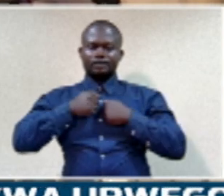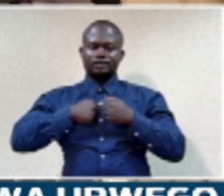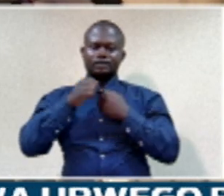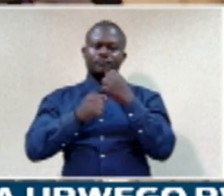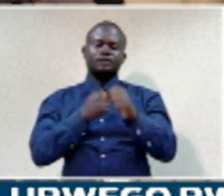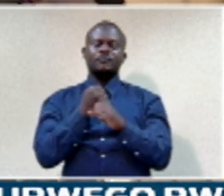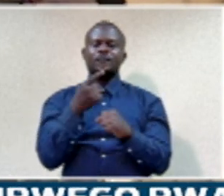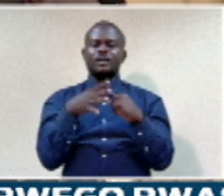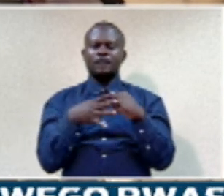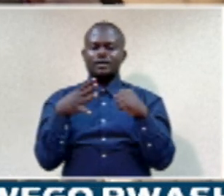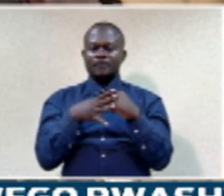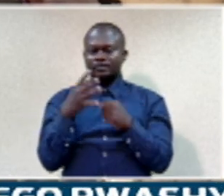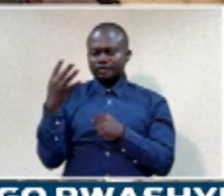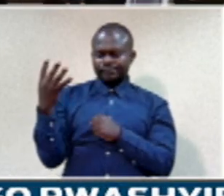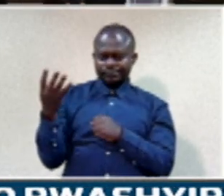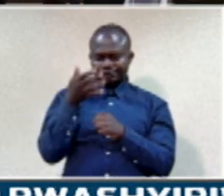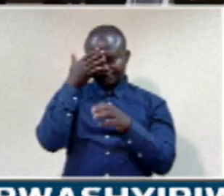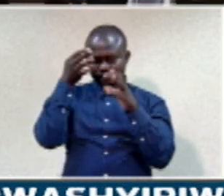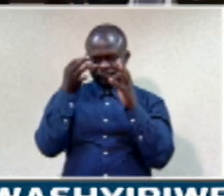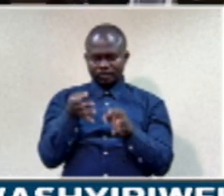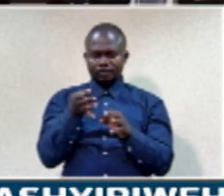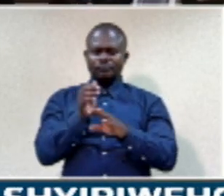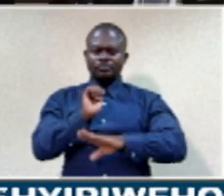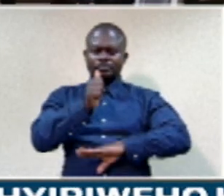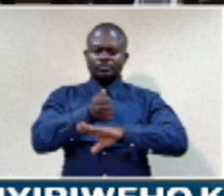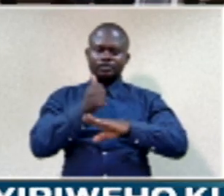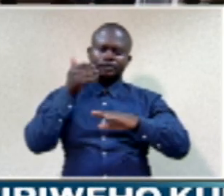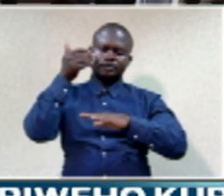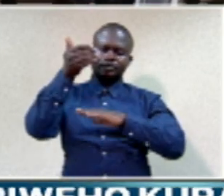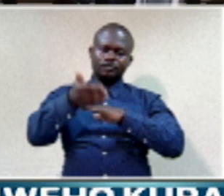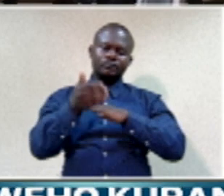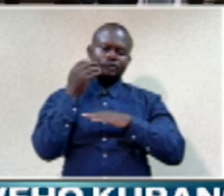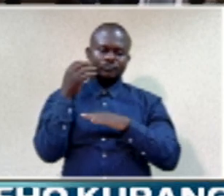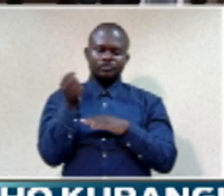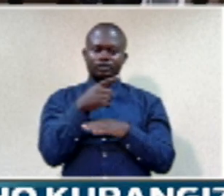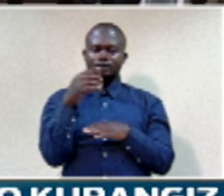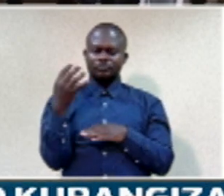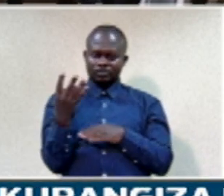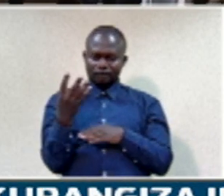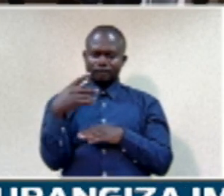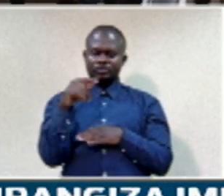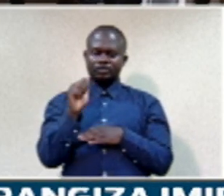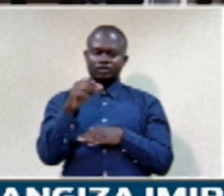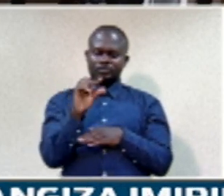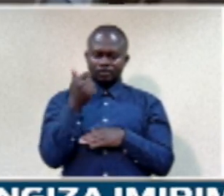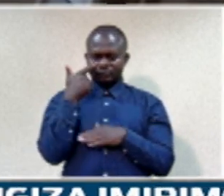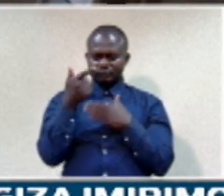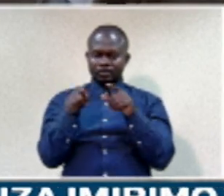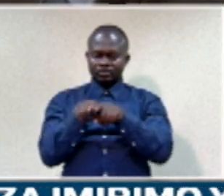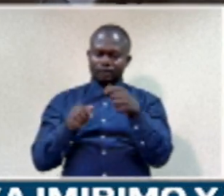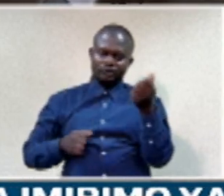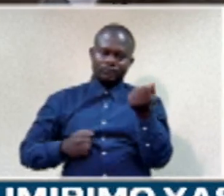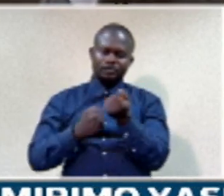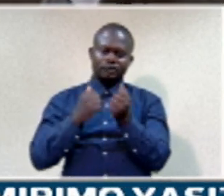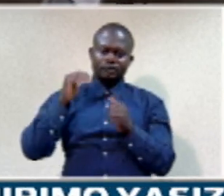mwaka w'1994. Uyu mwanzuro rero ukaba ufashwe nyuma y'amezi ane. Kabuga ufatwa rero nk'umuterankunga